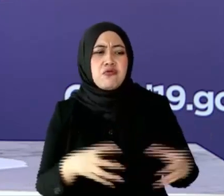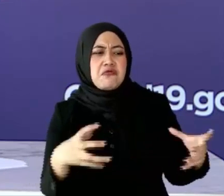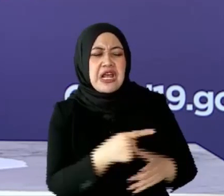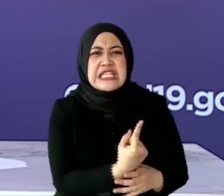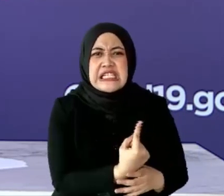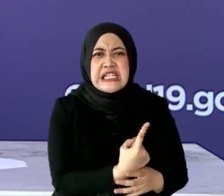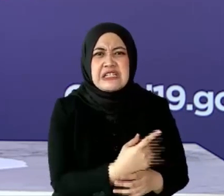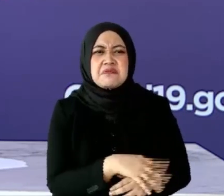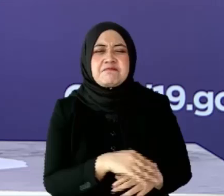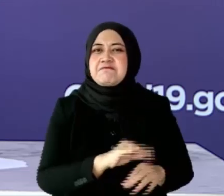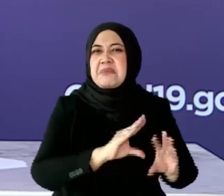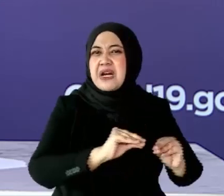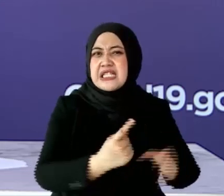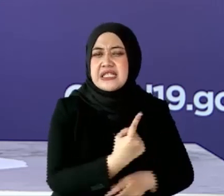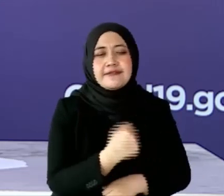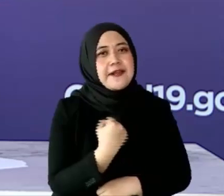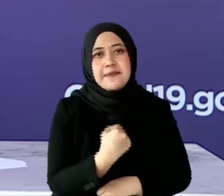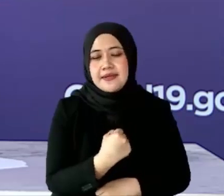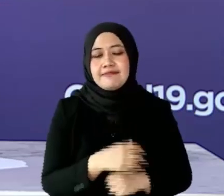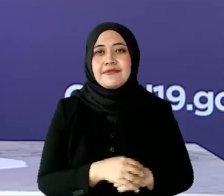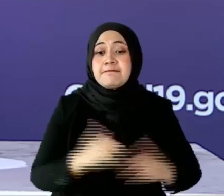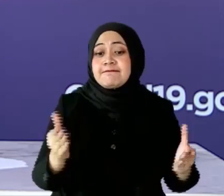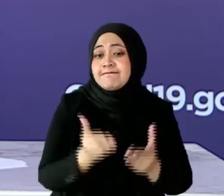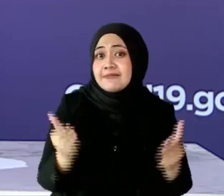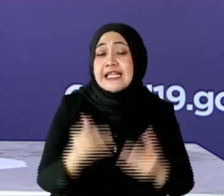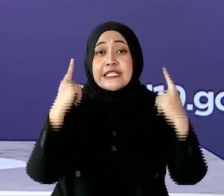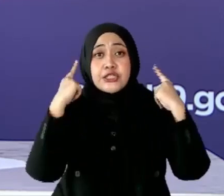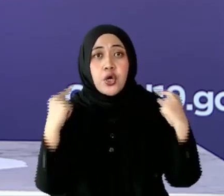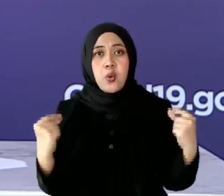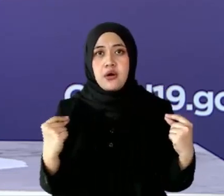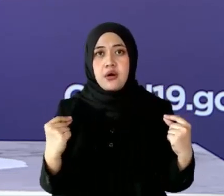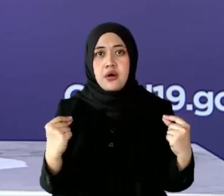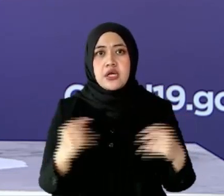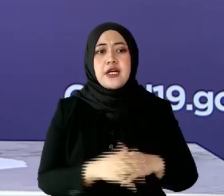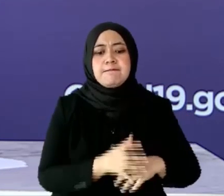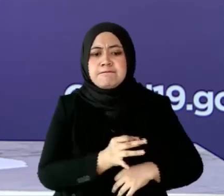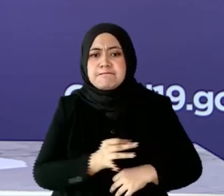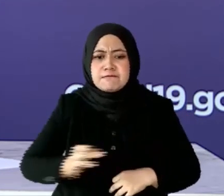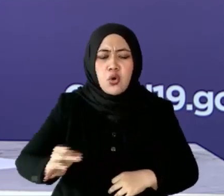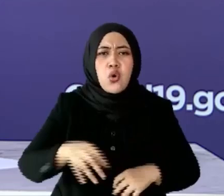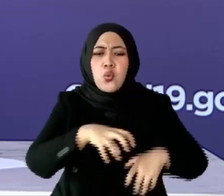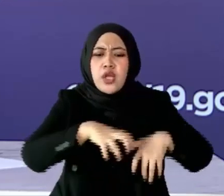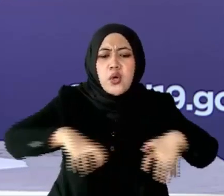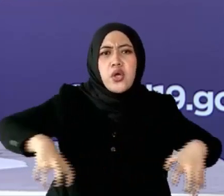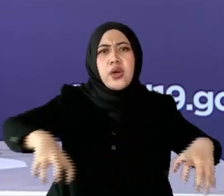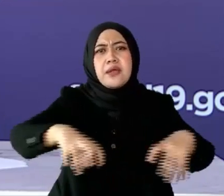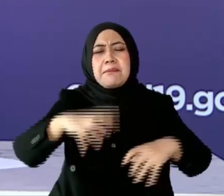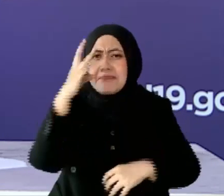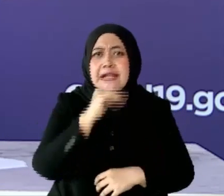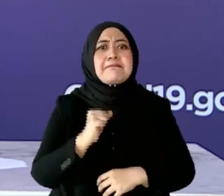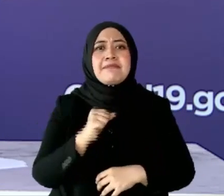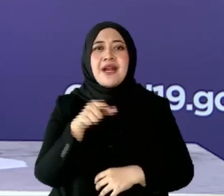masing-masing saja. Penanganan di Pulau Jawa dengan karakteristik wilayah yang mirip perlu ditangani